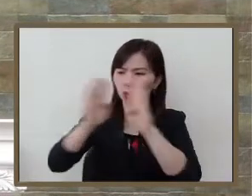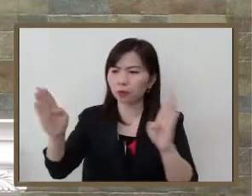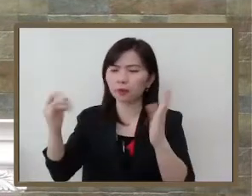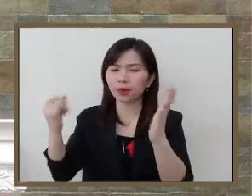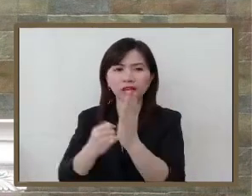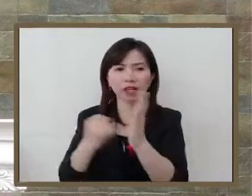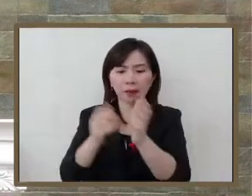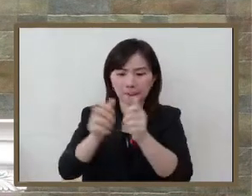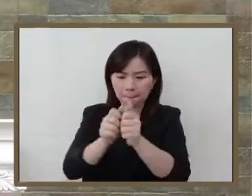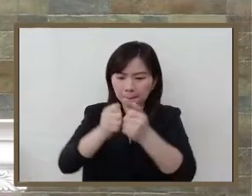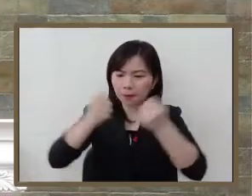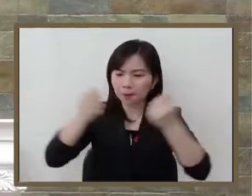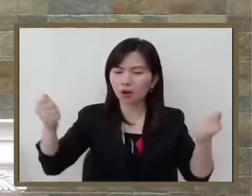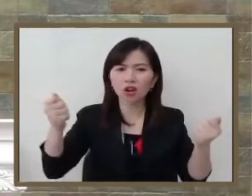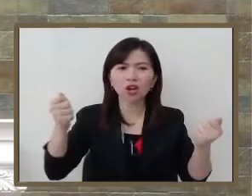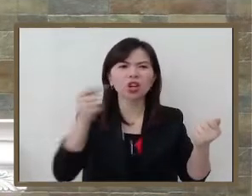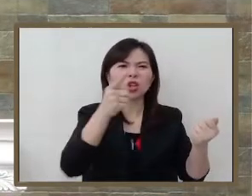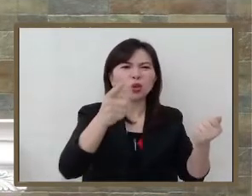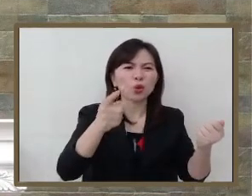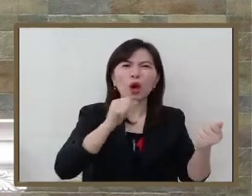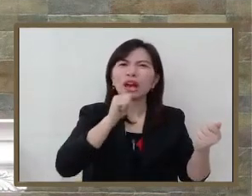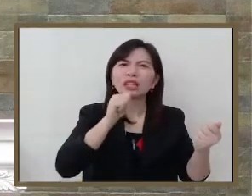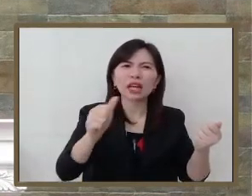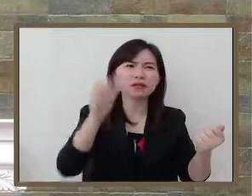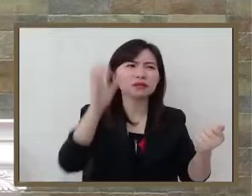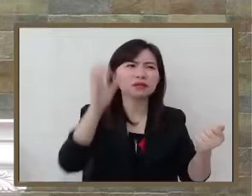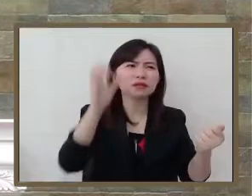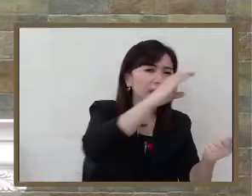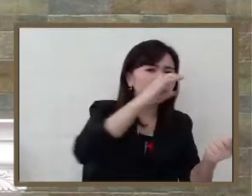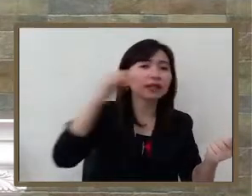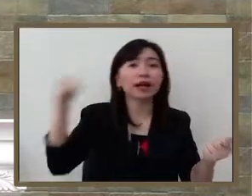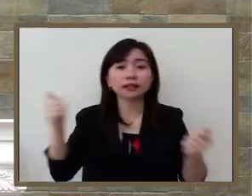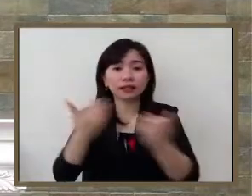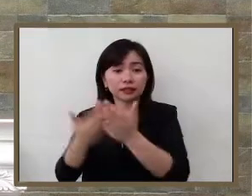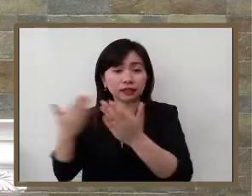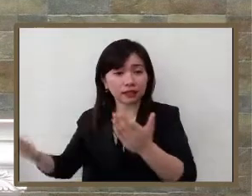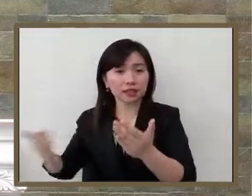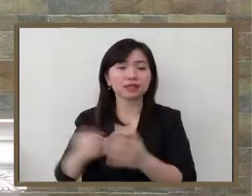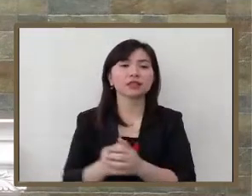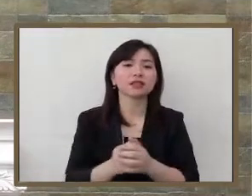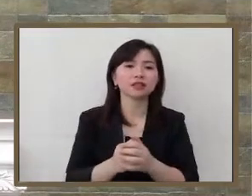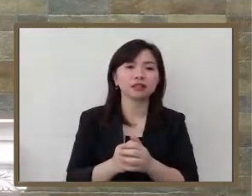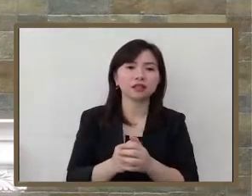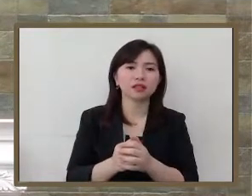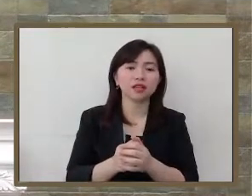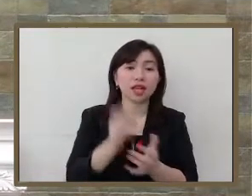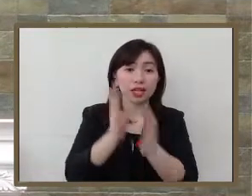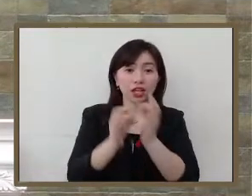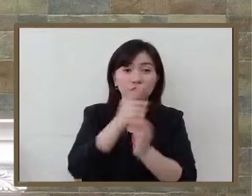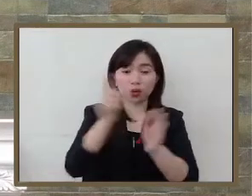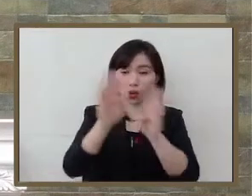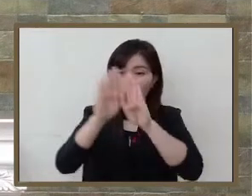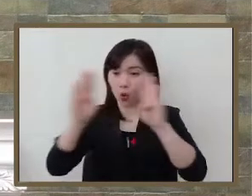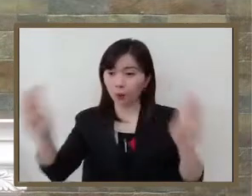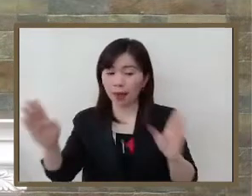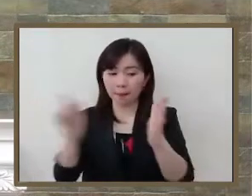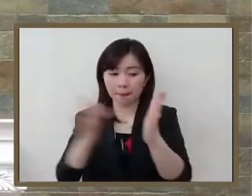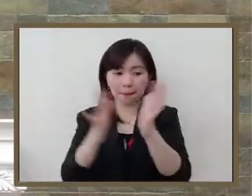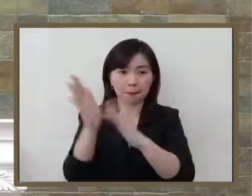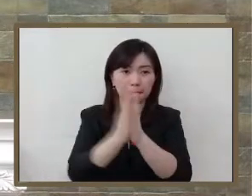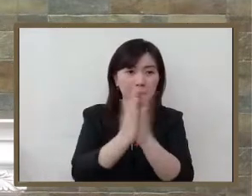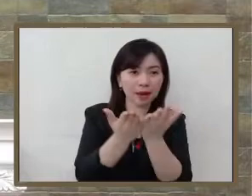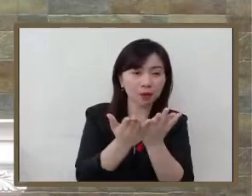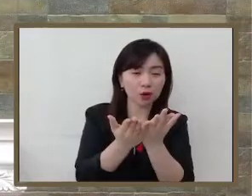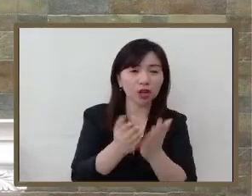ibang hahanapin pa. Hindi yung armory na pag binuksan mo, pera ang laman. Kaya ka lang isatisfy niyan for